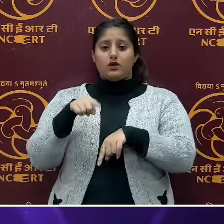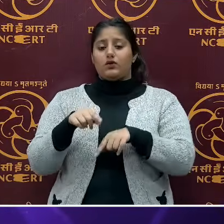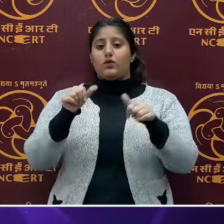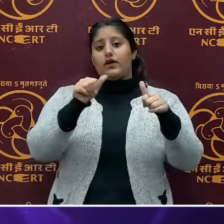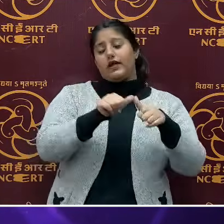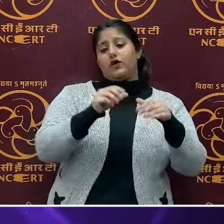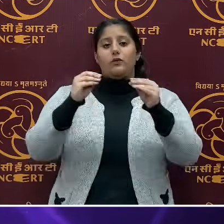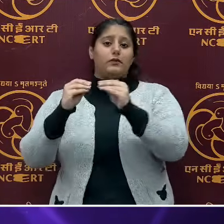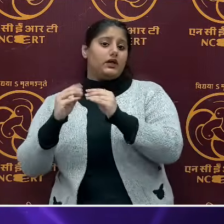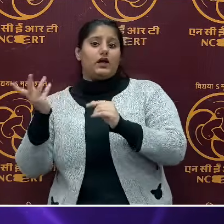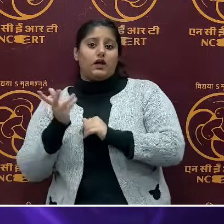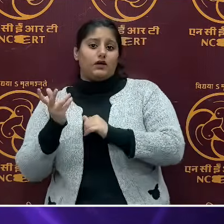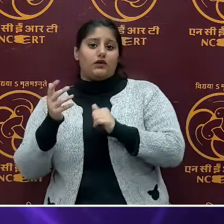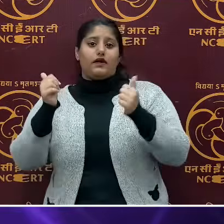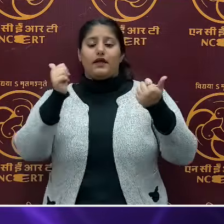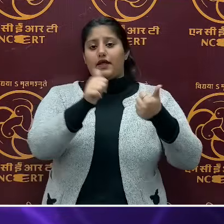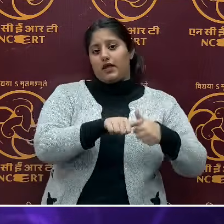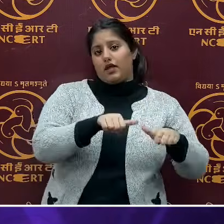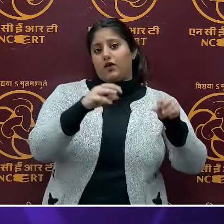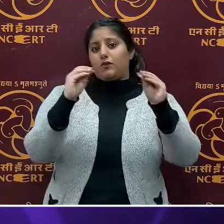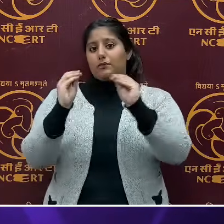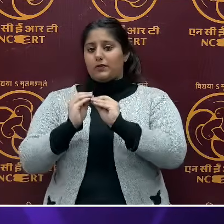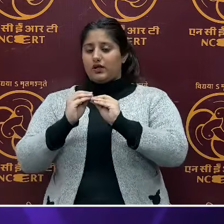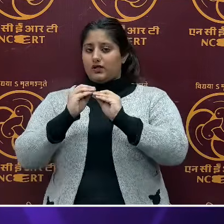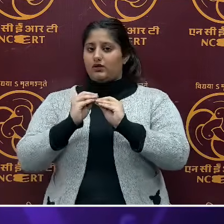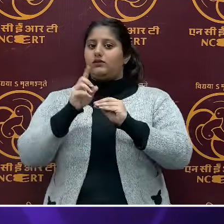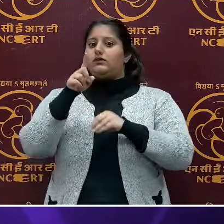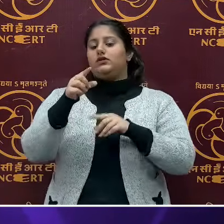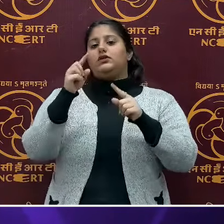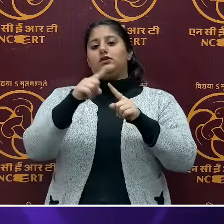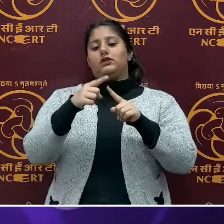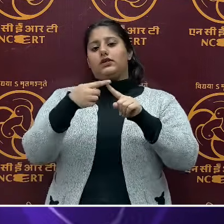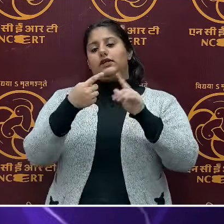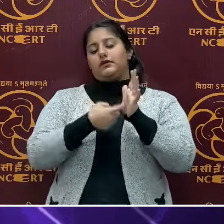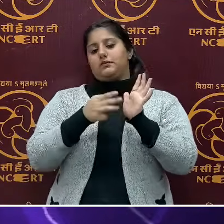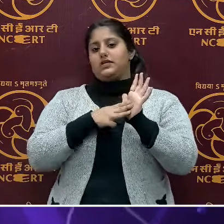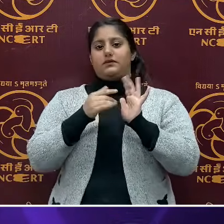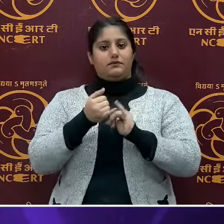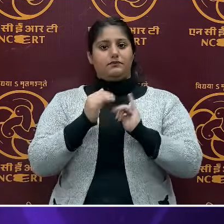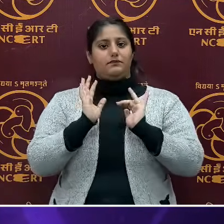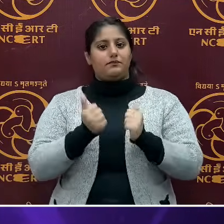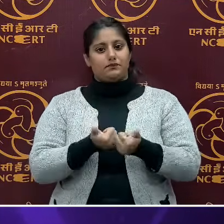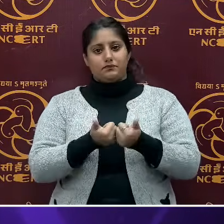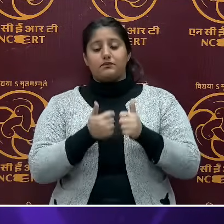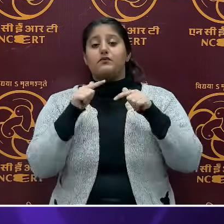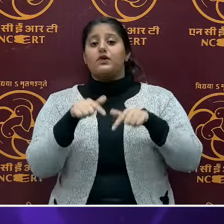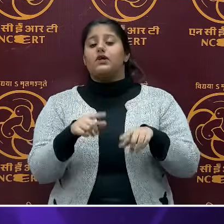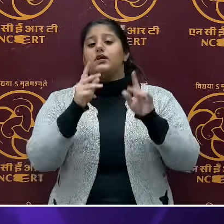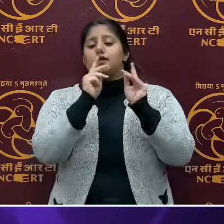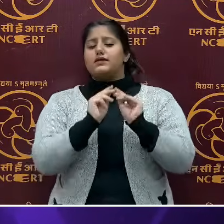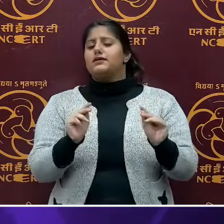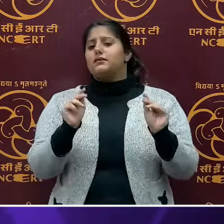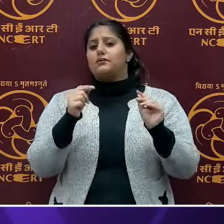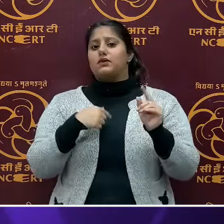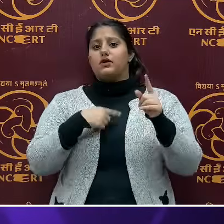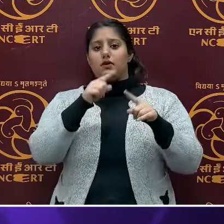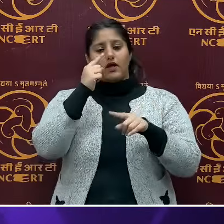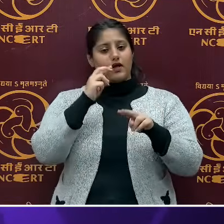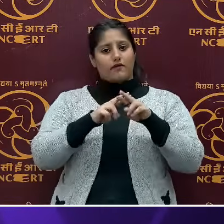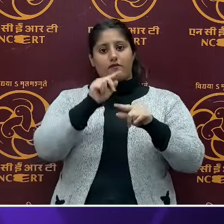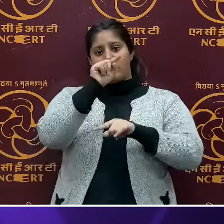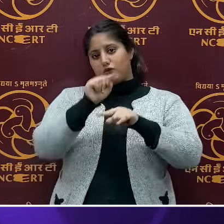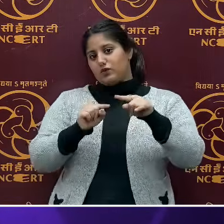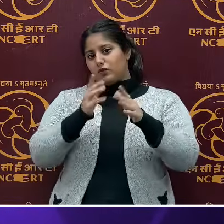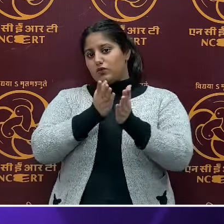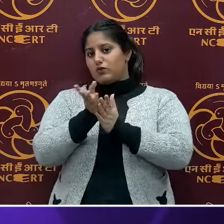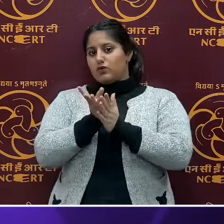and B? A and B are the terms. यहाँ पर terms कहलाती हैं. Simplest form: divide both terms by